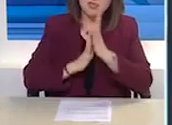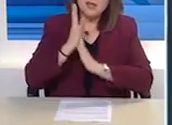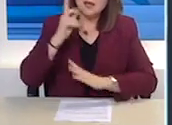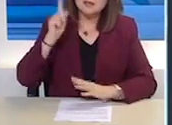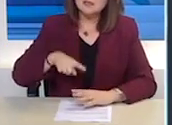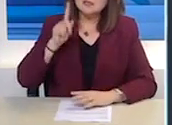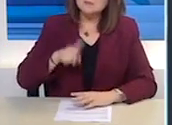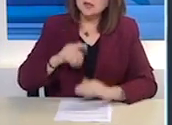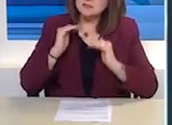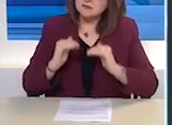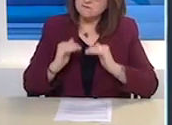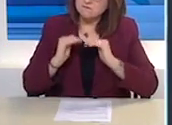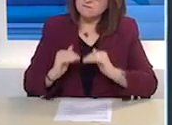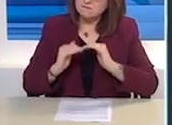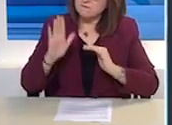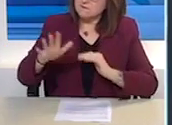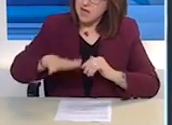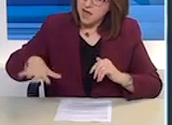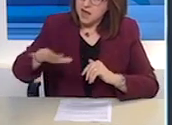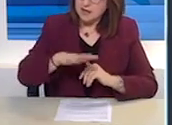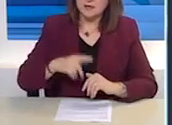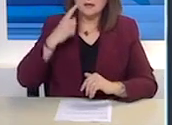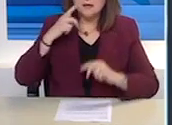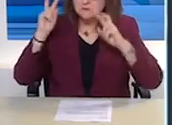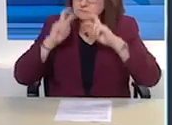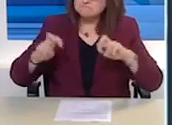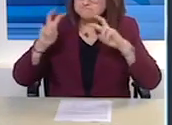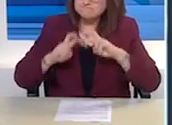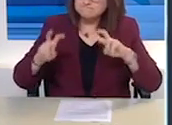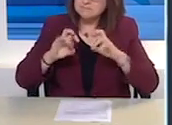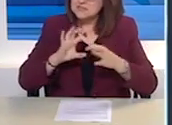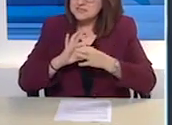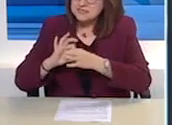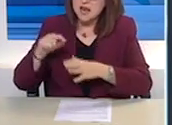σύμφωνα με τις υποδείξεις του ΕΟΔΗ και παρακολουθούμενοι από ειδικό κλιμάκιο